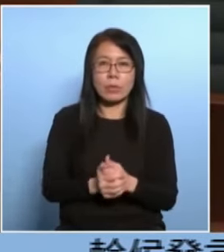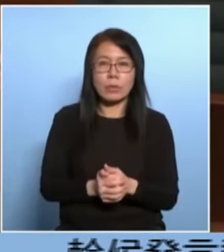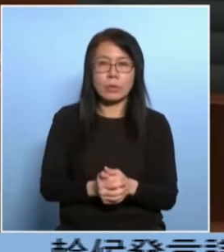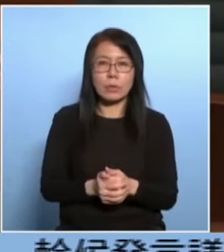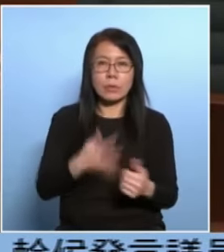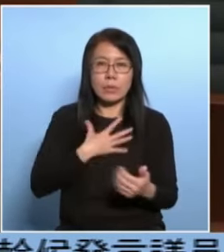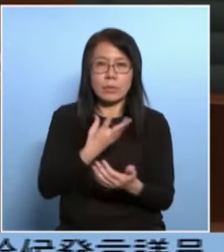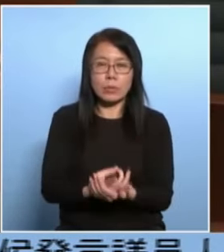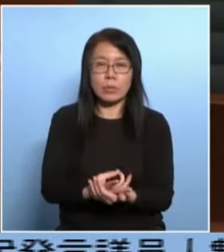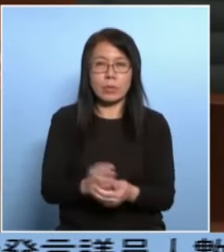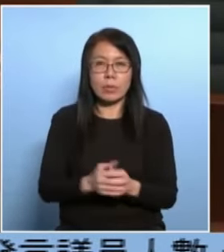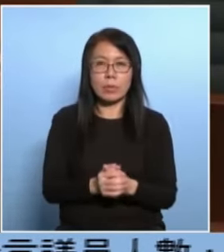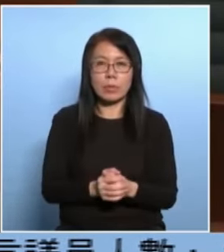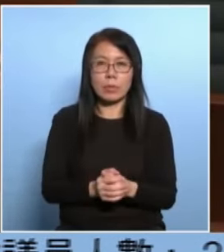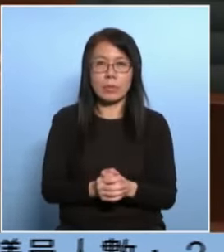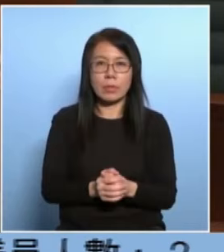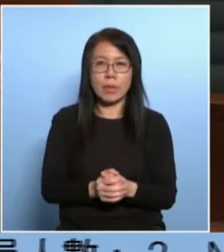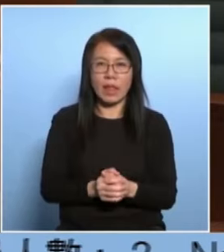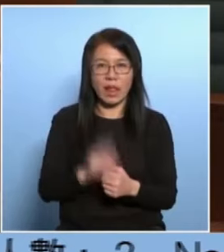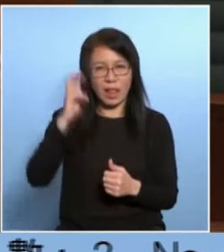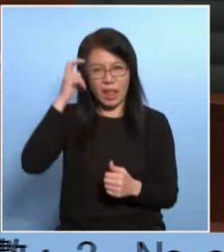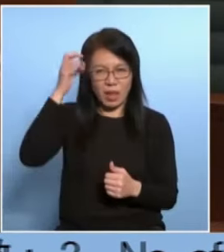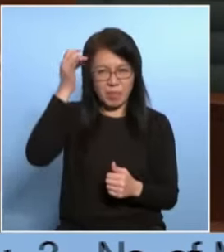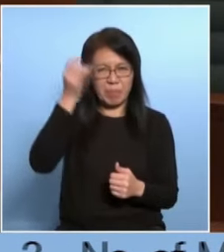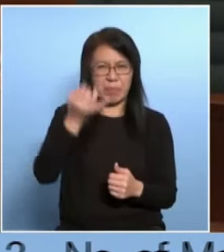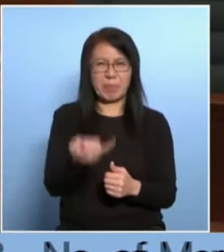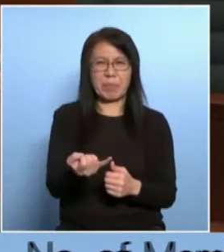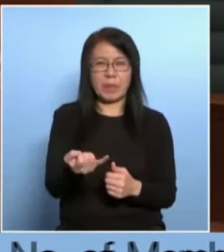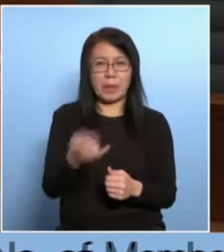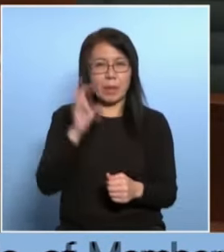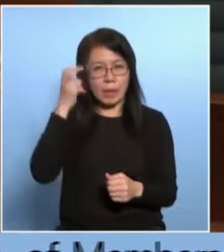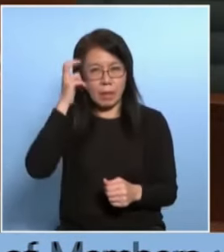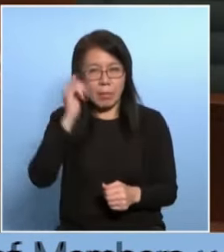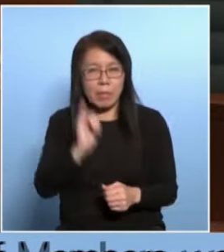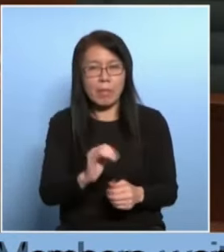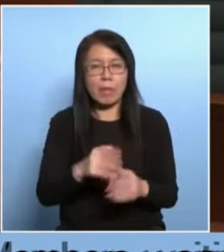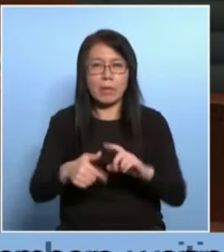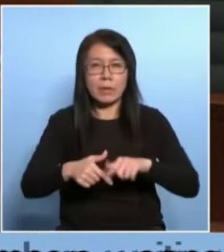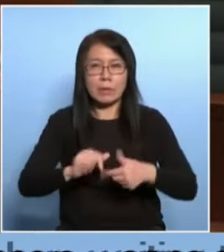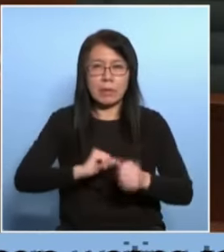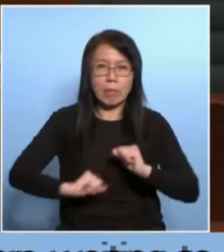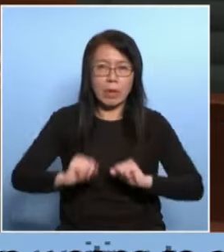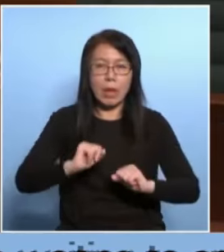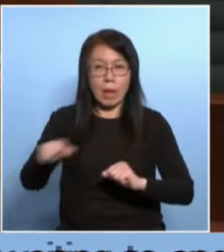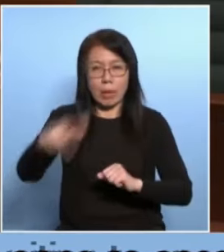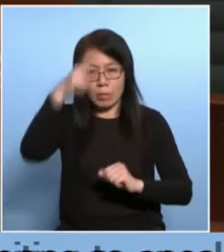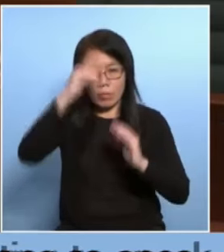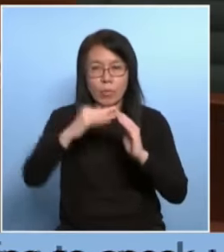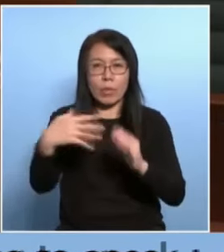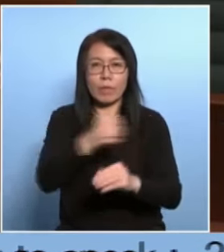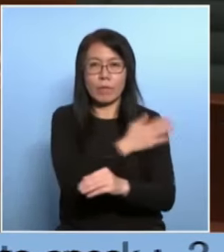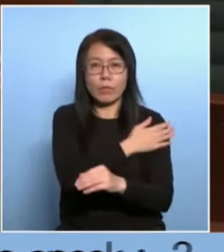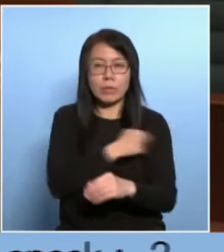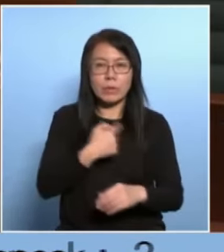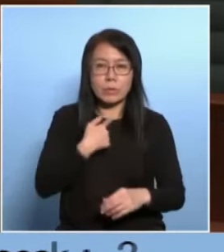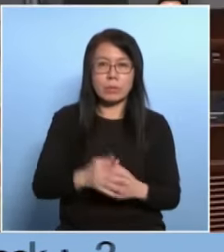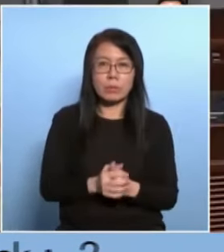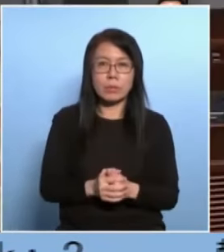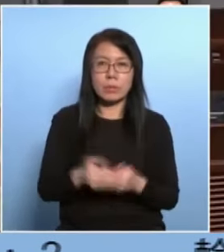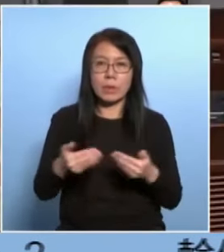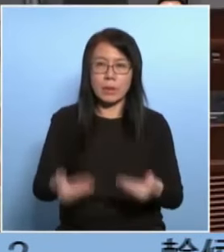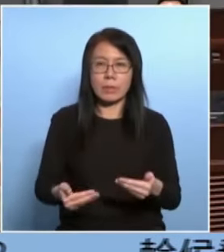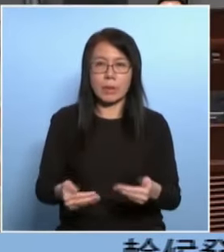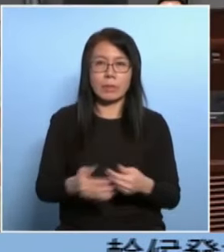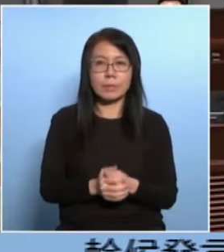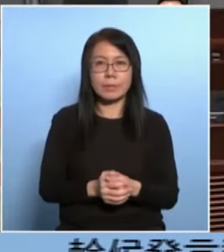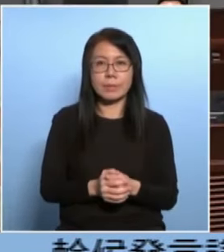小心是有一些不良的意識形態。這個你兩位局長都要肩負這個責任。如果今天